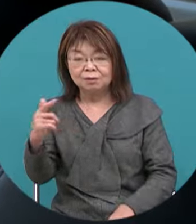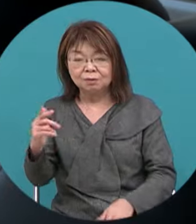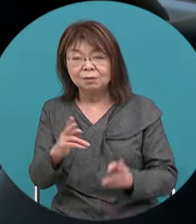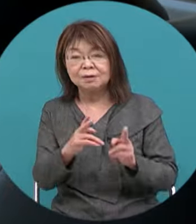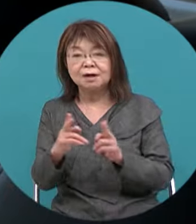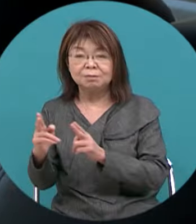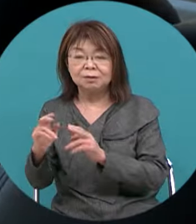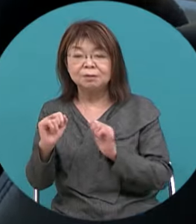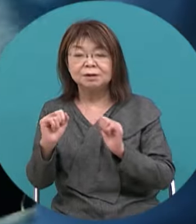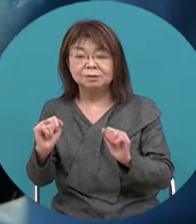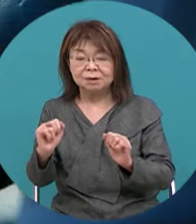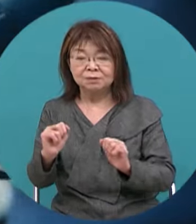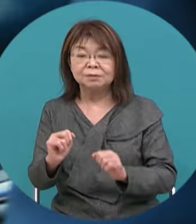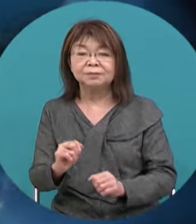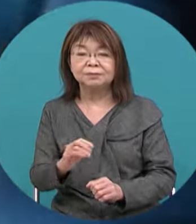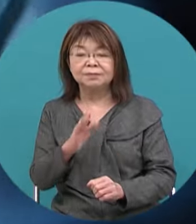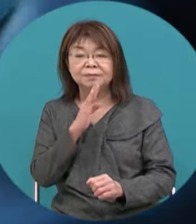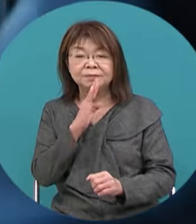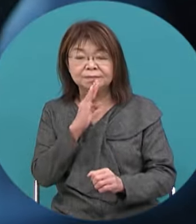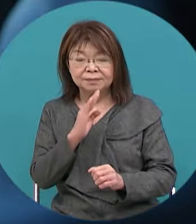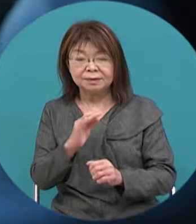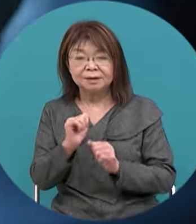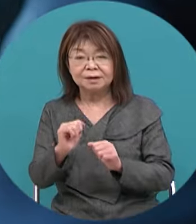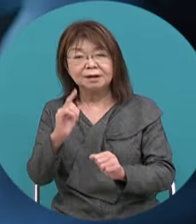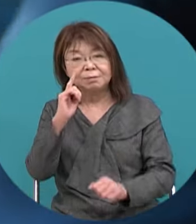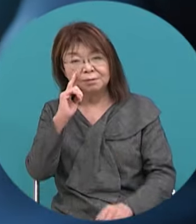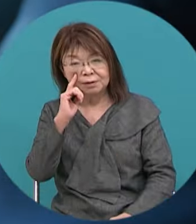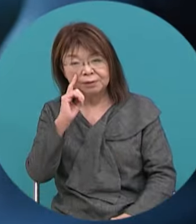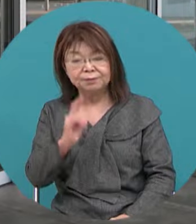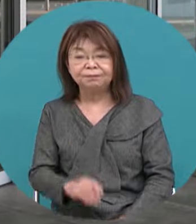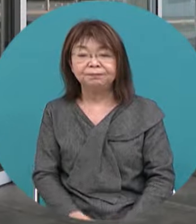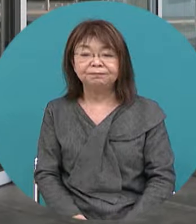備を行い、実証を行います。